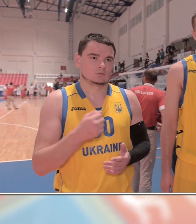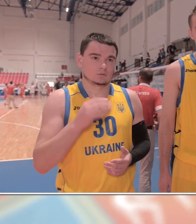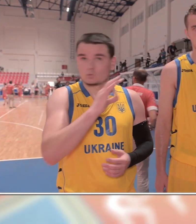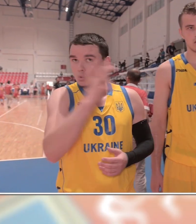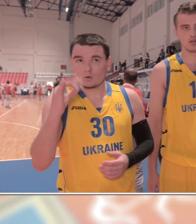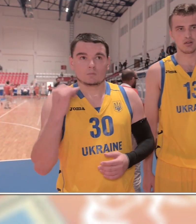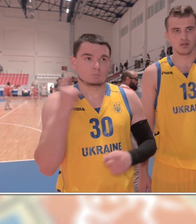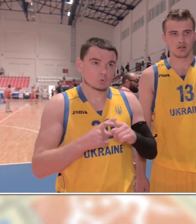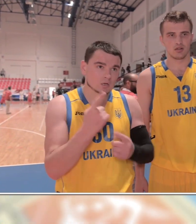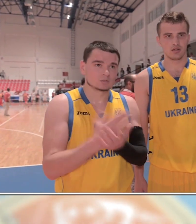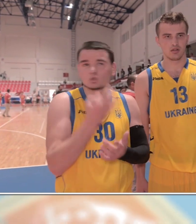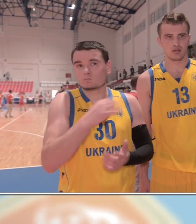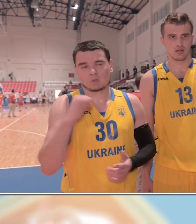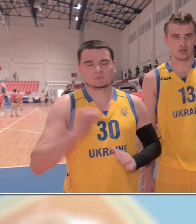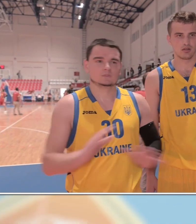Не здаємося.